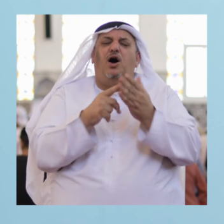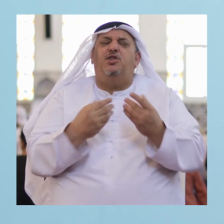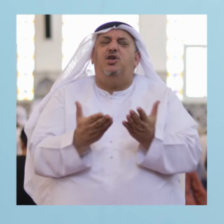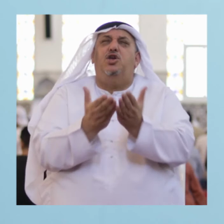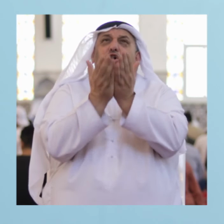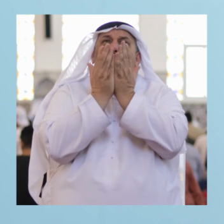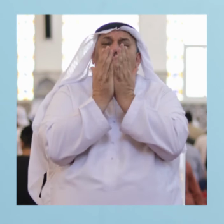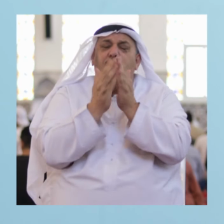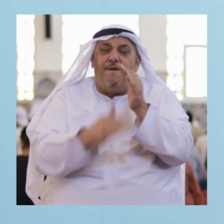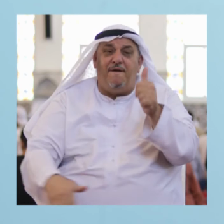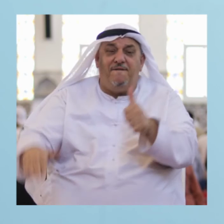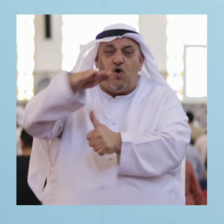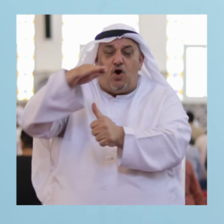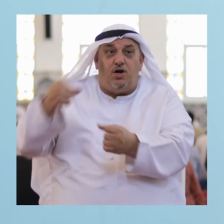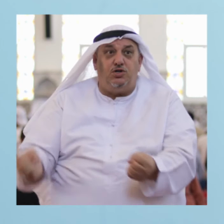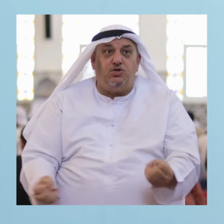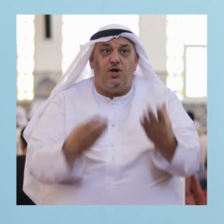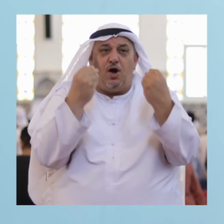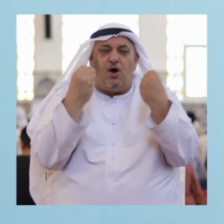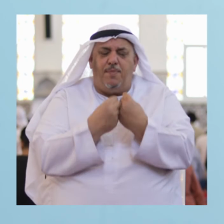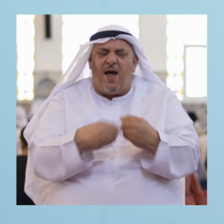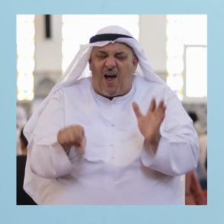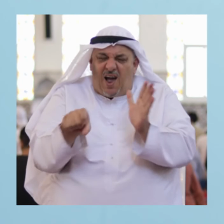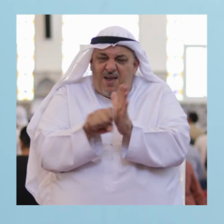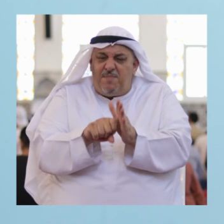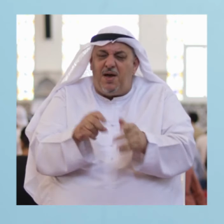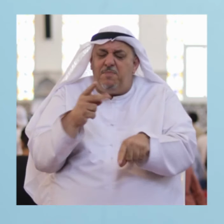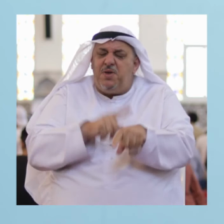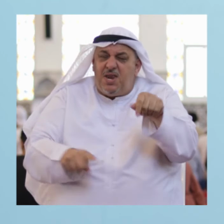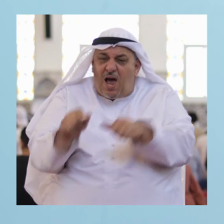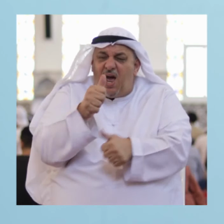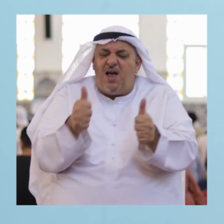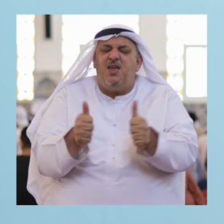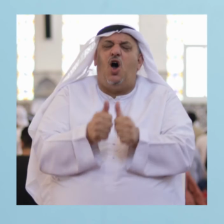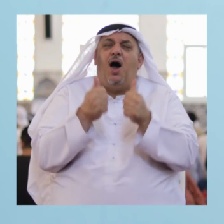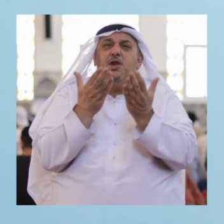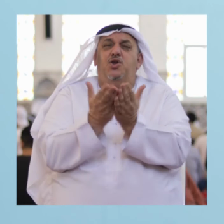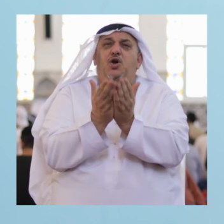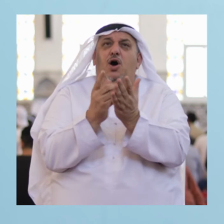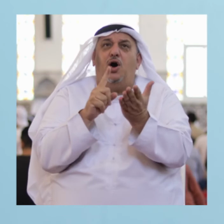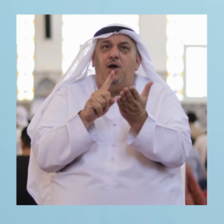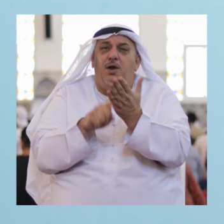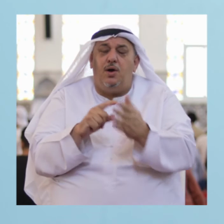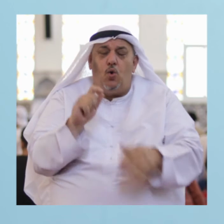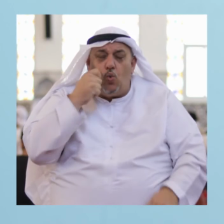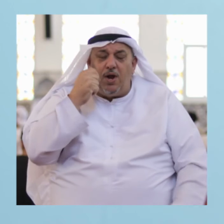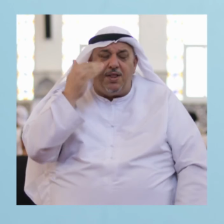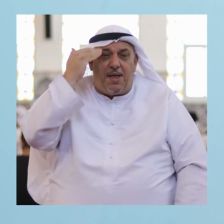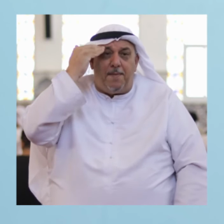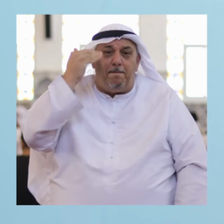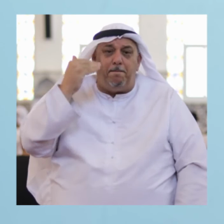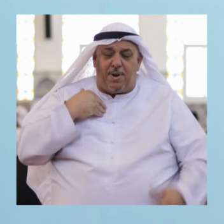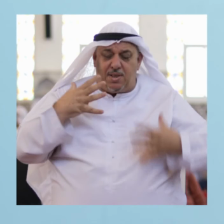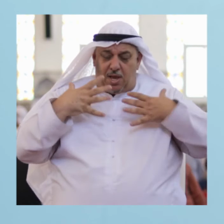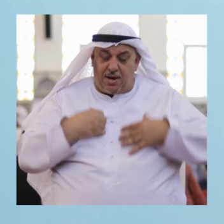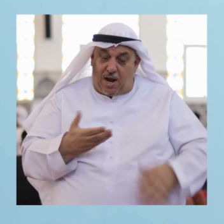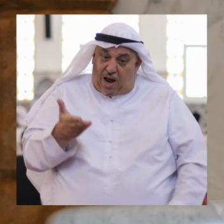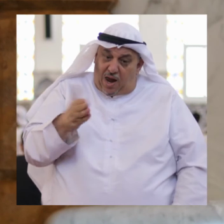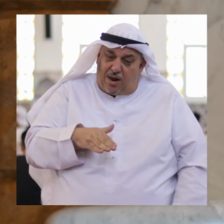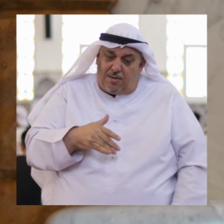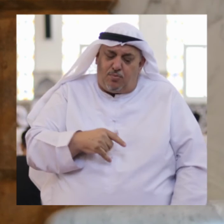درجاتهم وشفعهم في اهلهم يا رب العالمين اللهم ارحم المسلمين والمسلمات الاحياء منهم